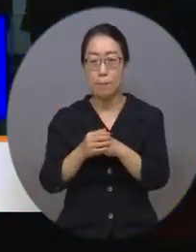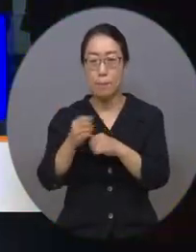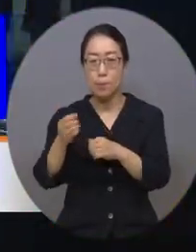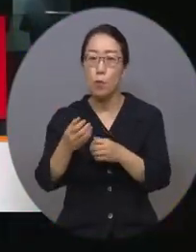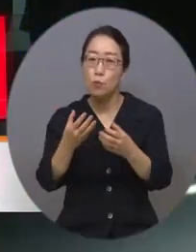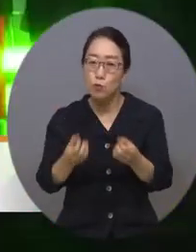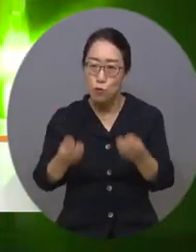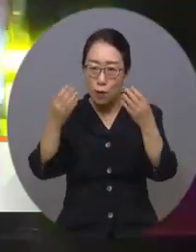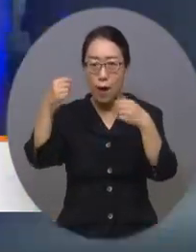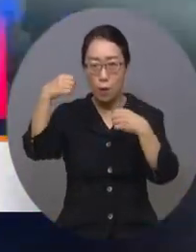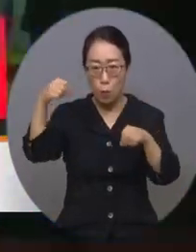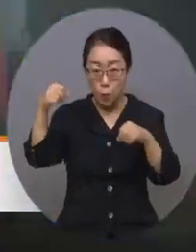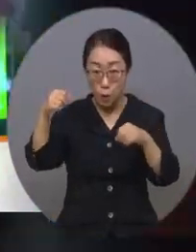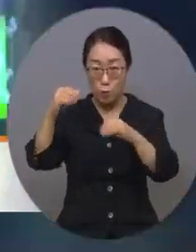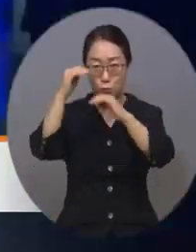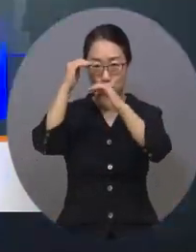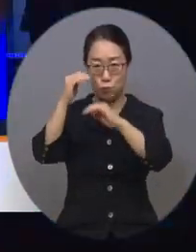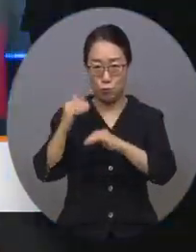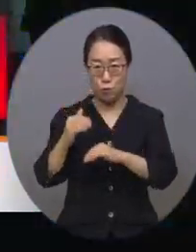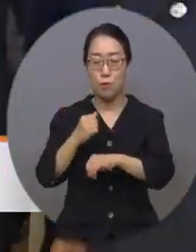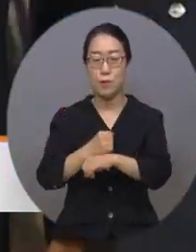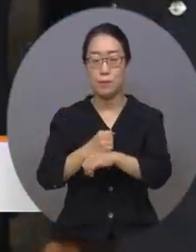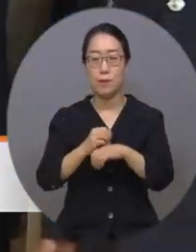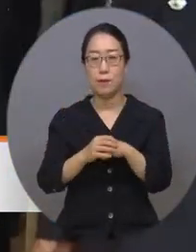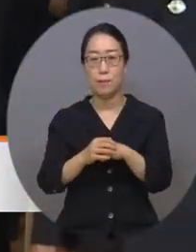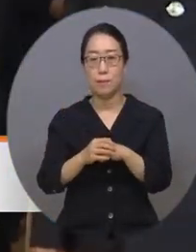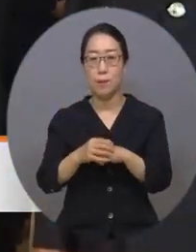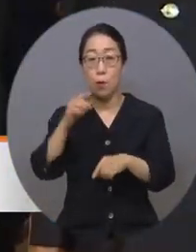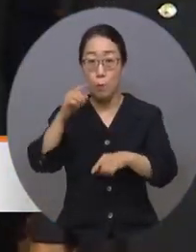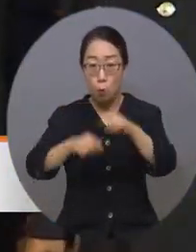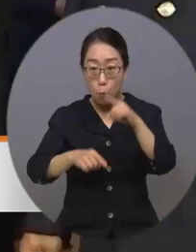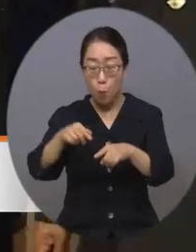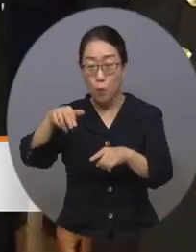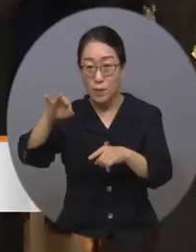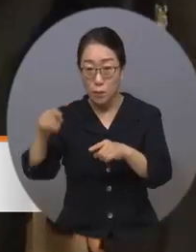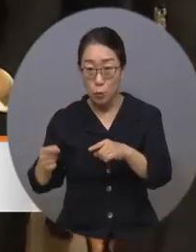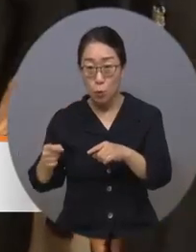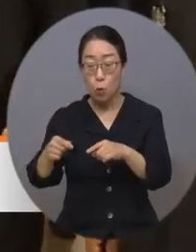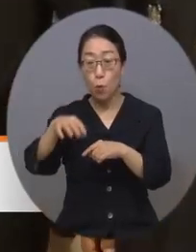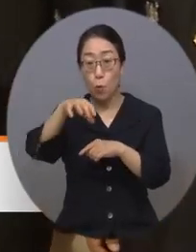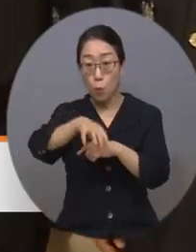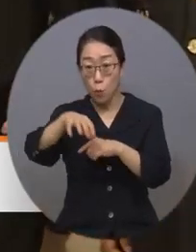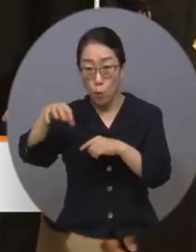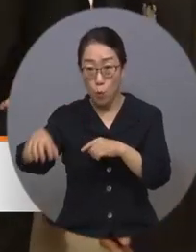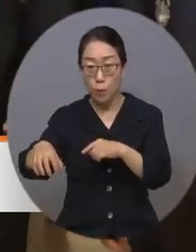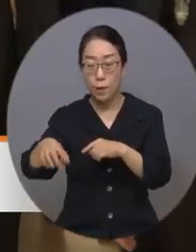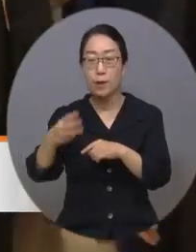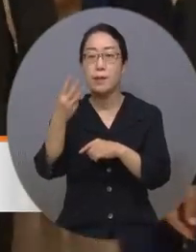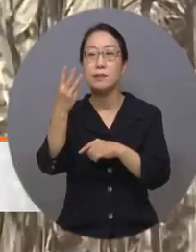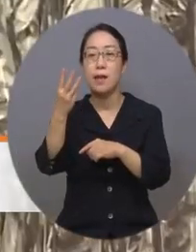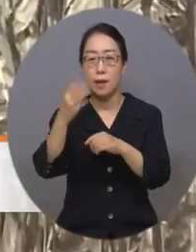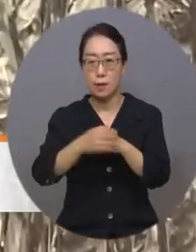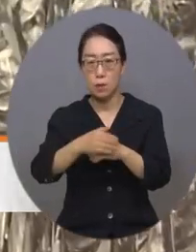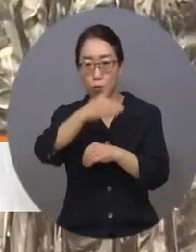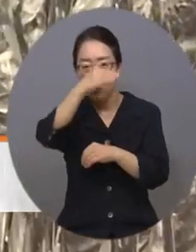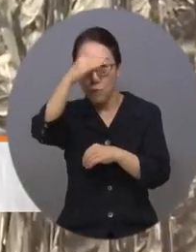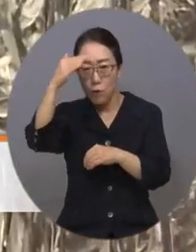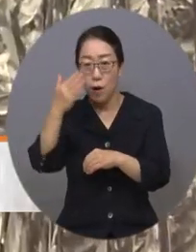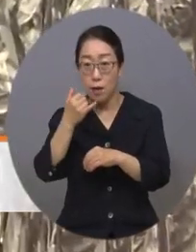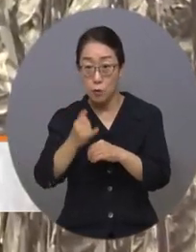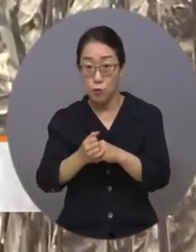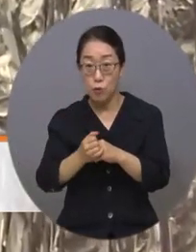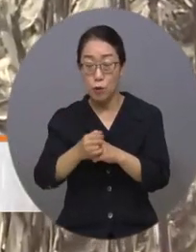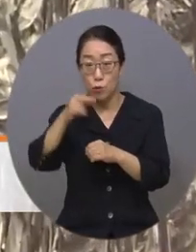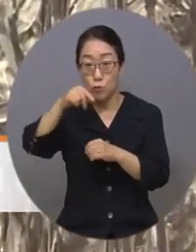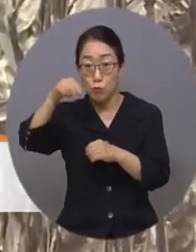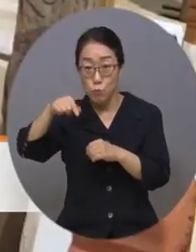축하 행사 등의 순으로 치러졌습니다. 목포와 진도 각 3개 전시관에서 열리는 2021 전남 국제